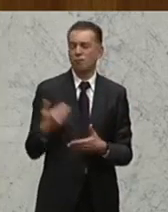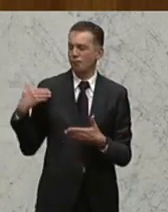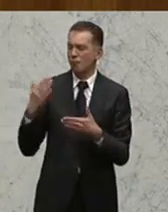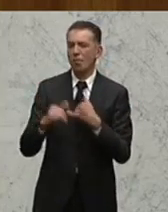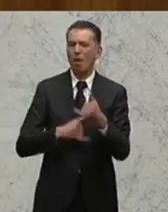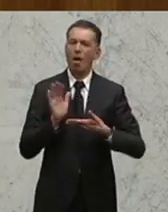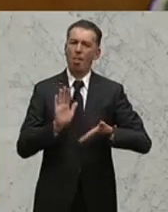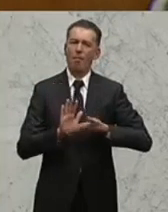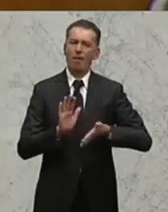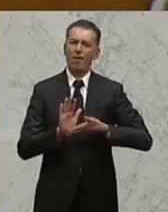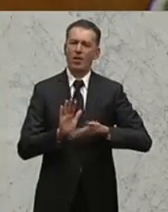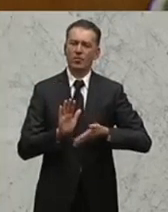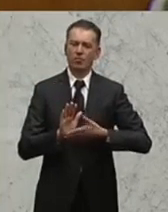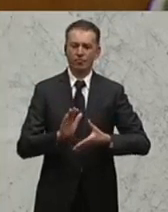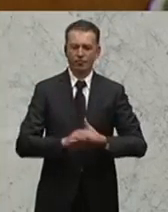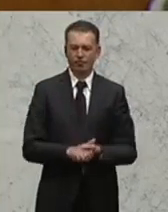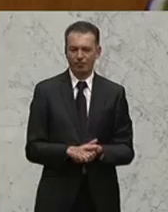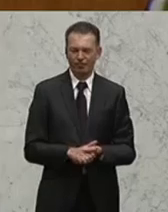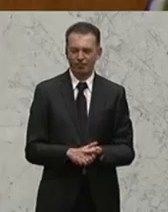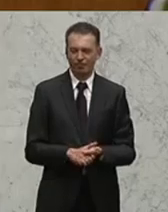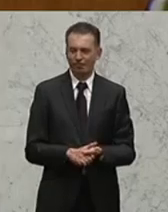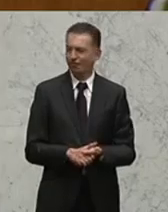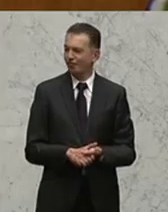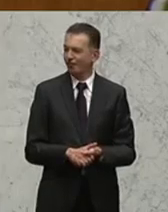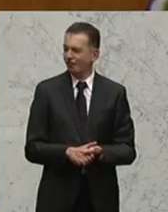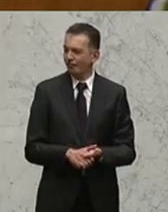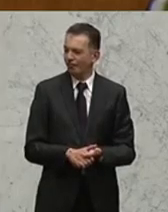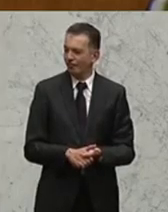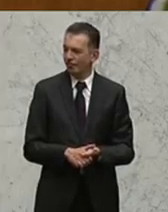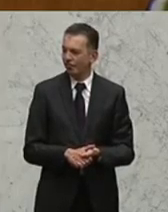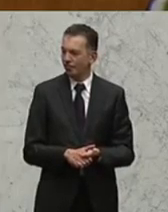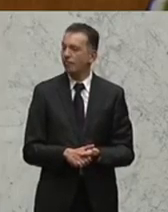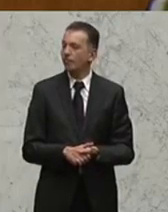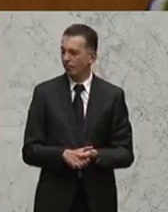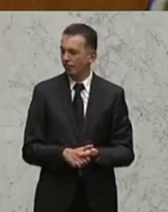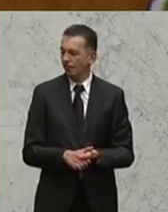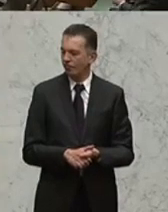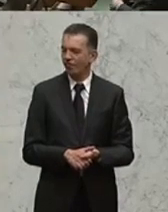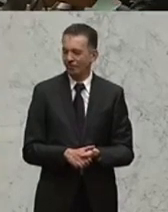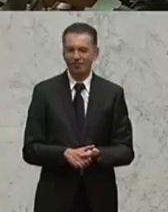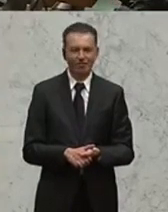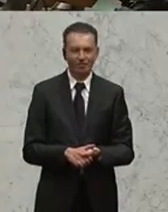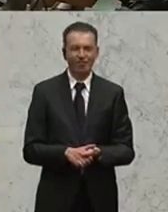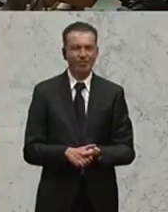Jahre bewiesen. Argumentiert Jakob Auer von der ÖVP.